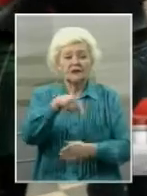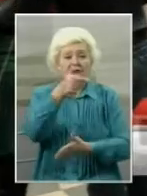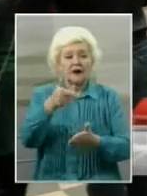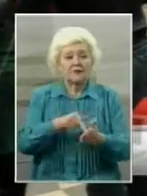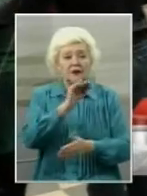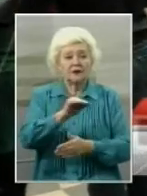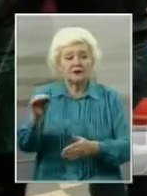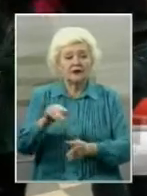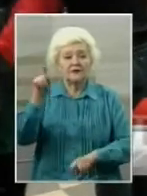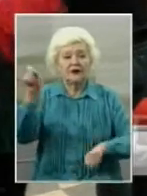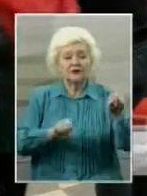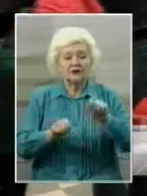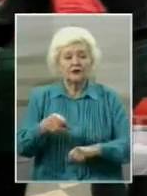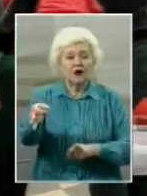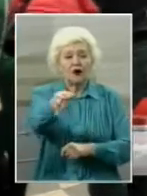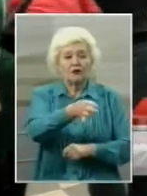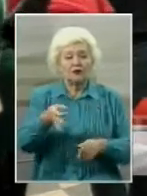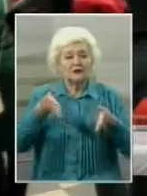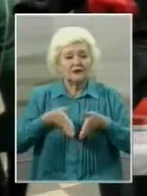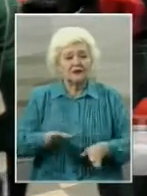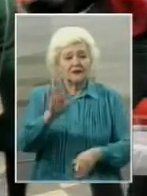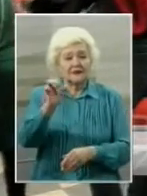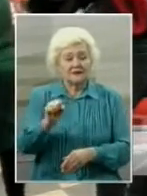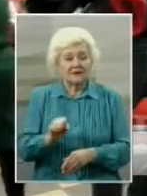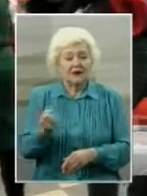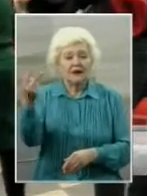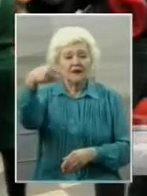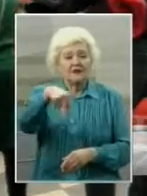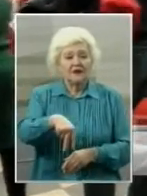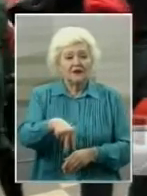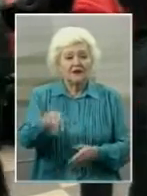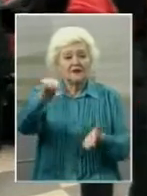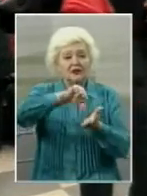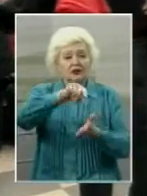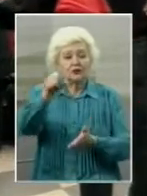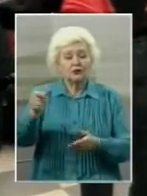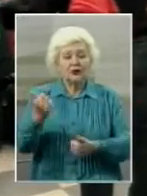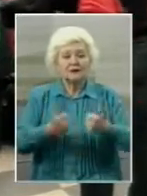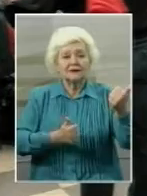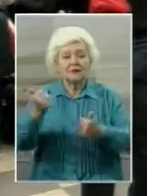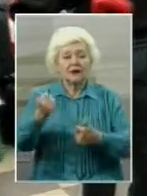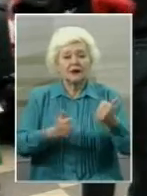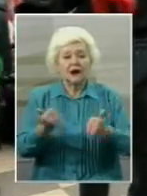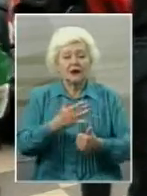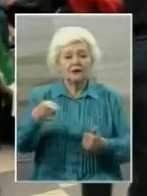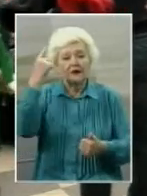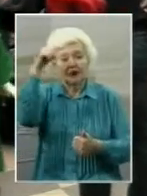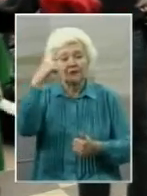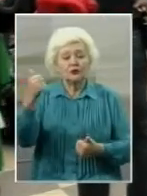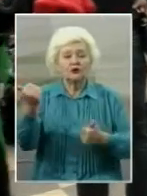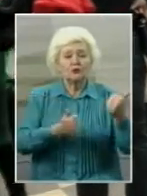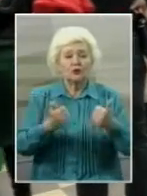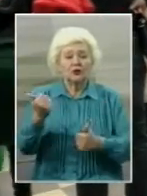Міського дитячого фестивалю «Острів Різдва». 2000 учасників змагались в цьому творчому